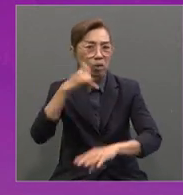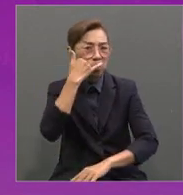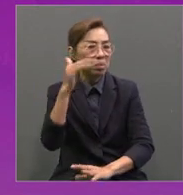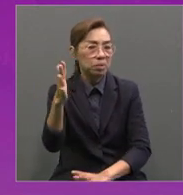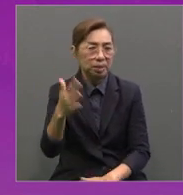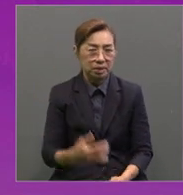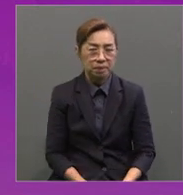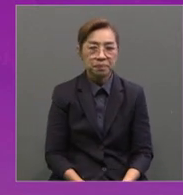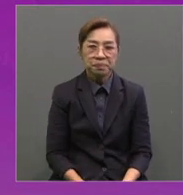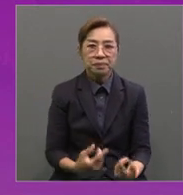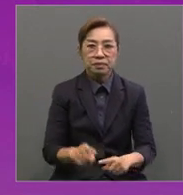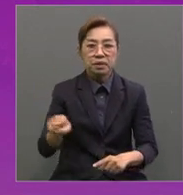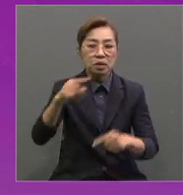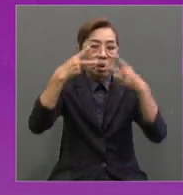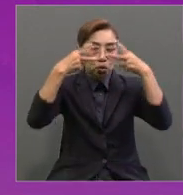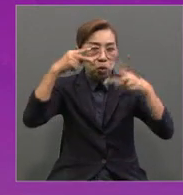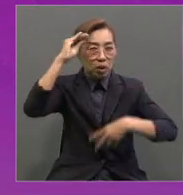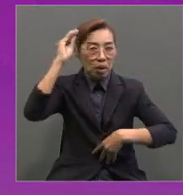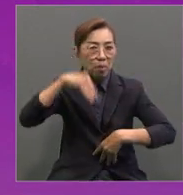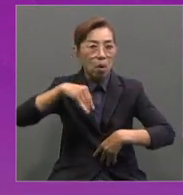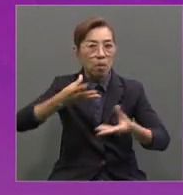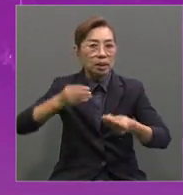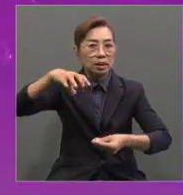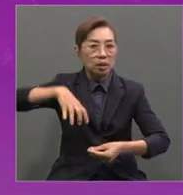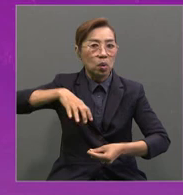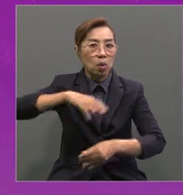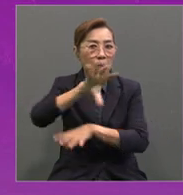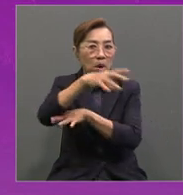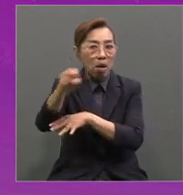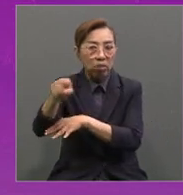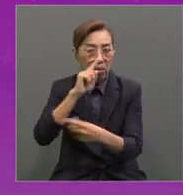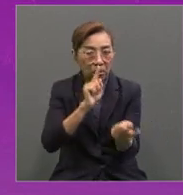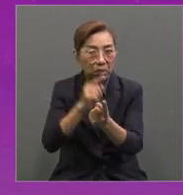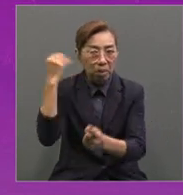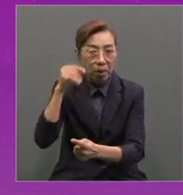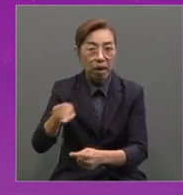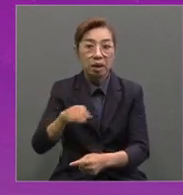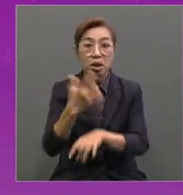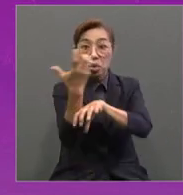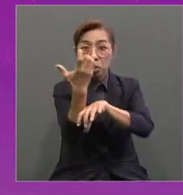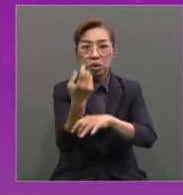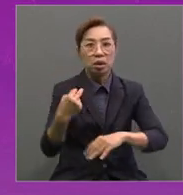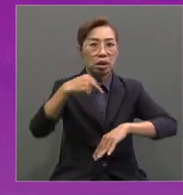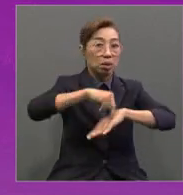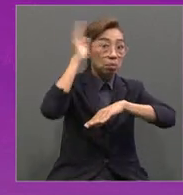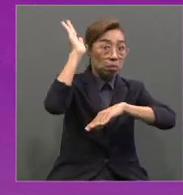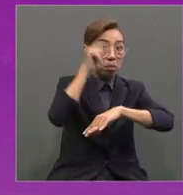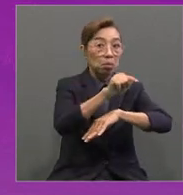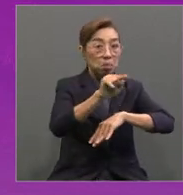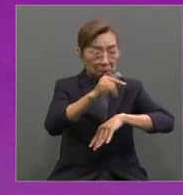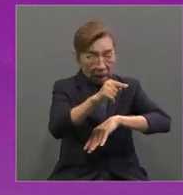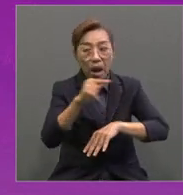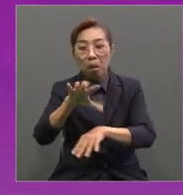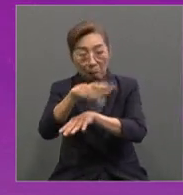มิจฉาชีพปลอมเป็นกรมที่ดินเนี่ยมันมีหลายประเด็นแล้วนะผู้ประกาศข่าวบางช่องก็เจอซึ่งก็เป็นเรื่องเหตุการณ์ใหญ่